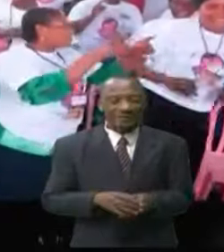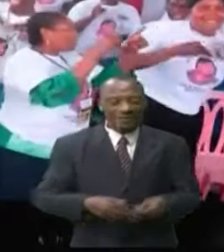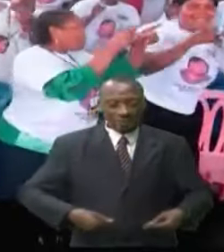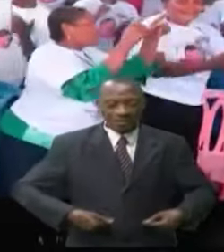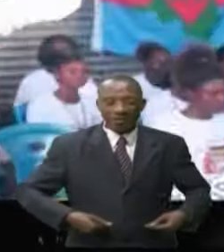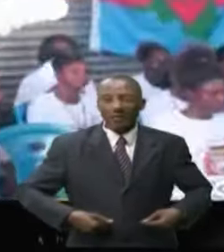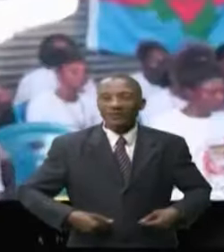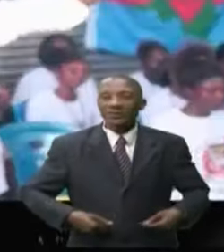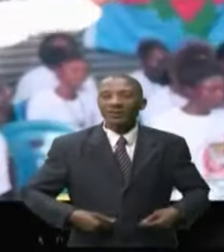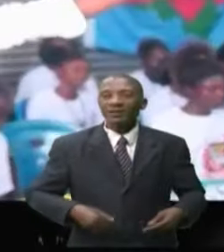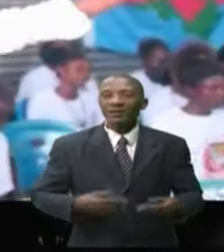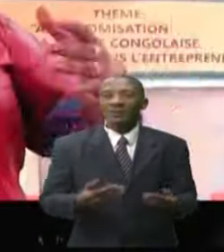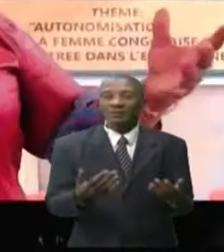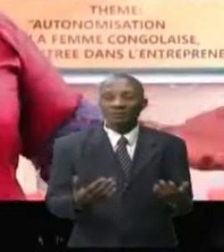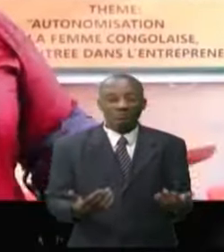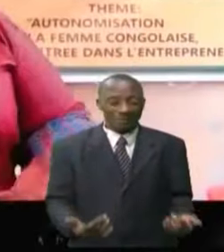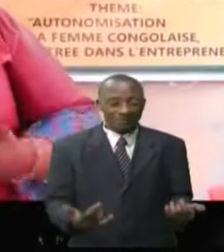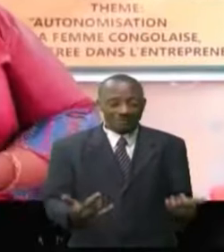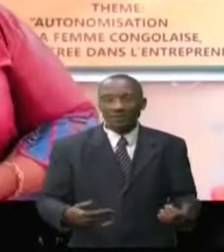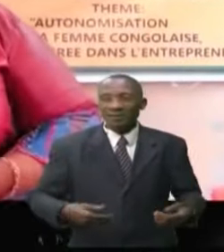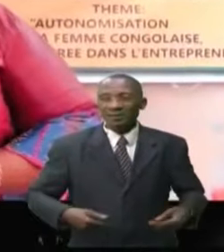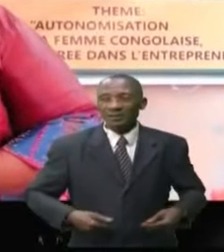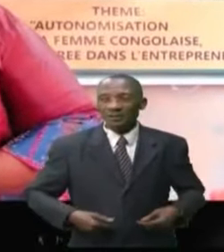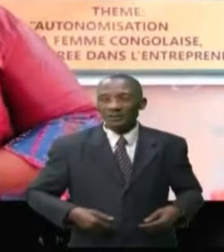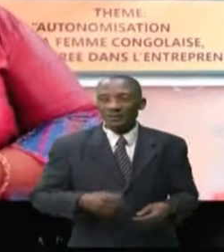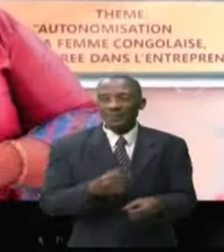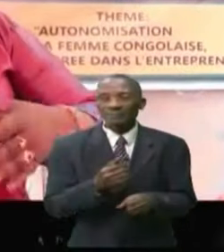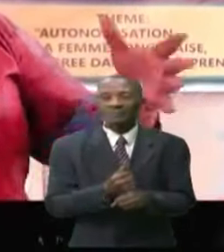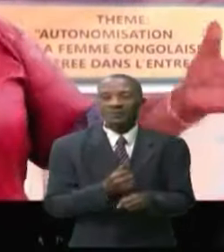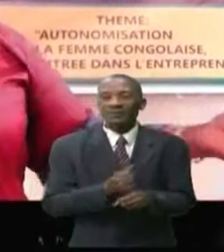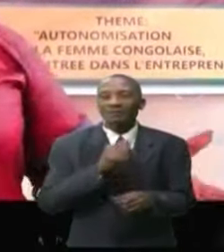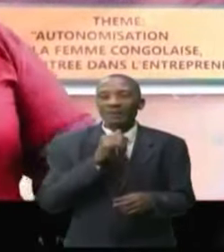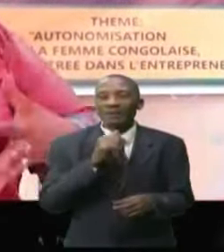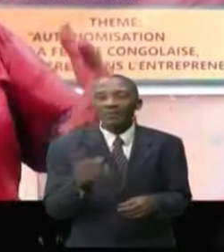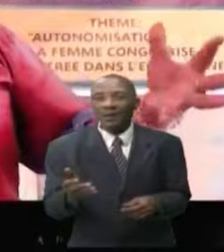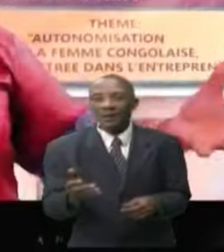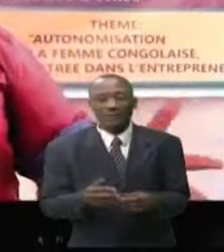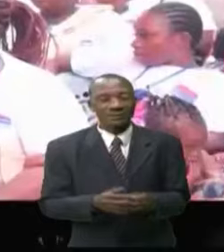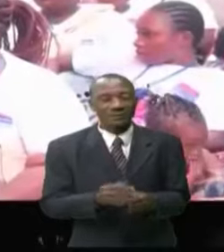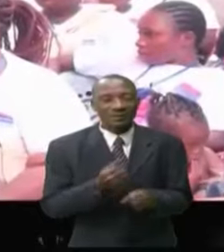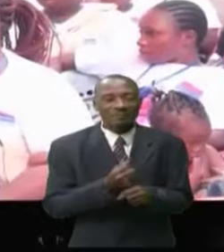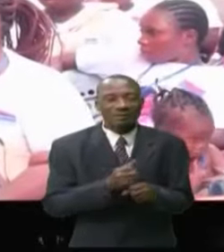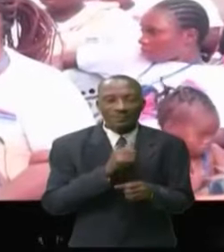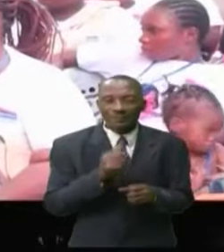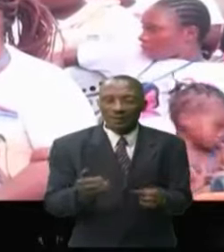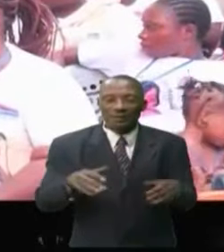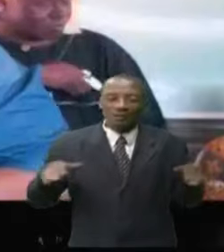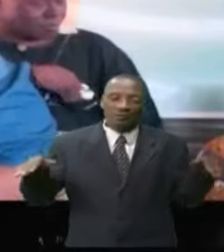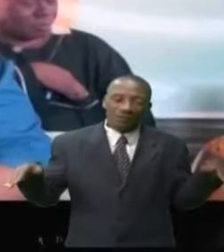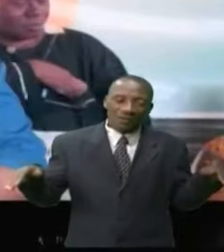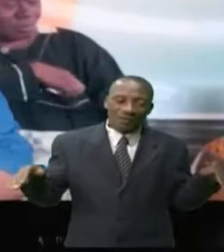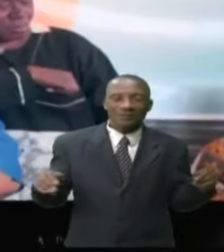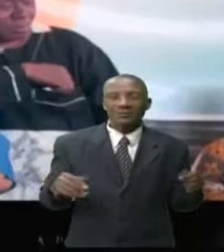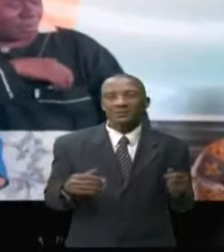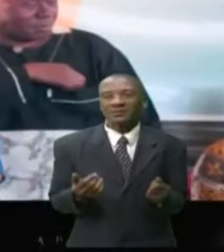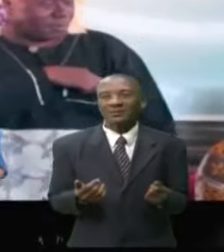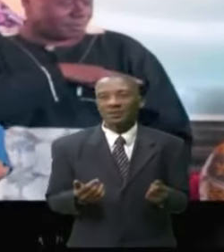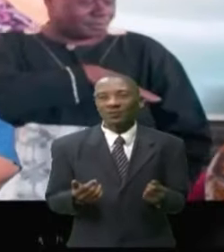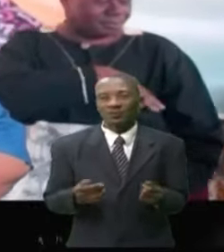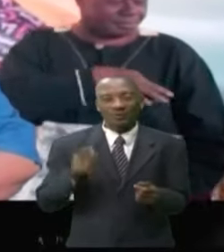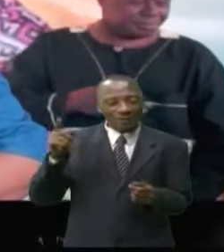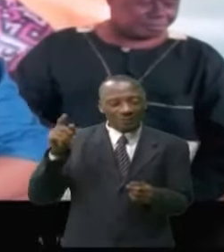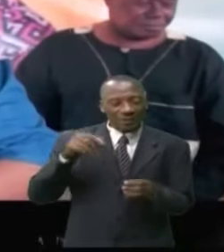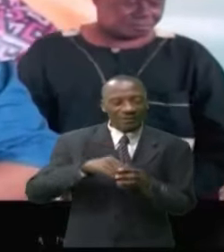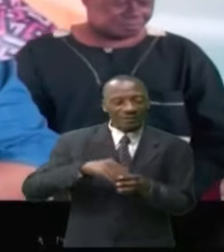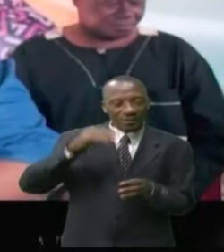formation ont recommandé cette dame de cœur faisam motéa présidente de l'ADC parti membre du regroupement politique de